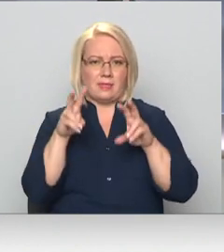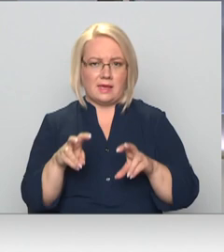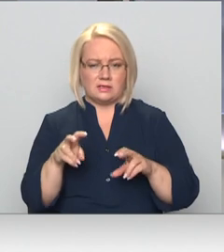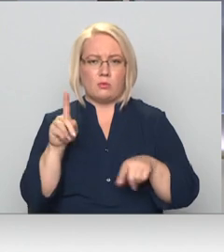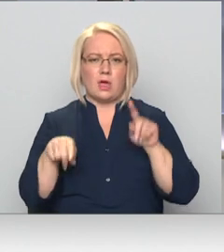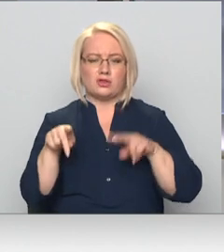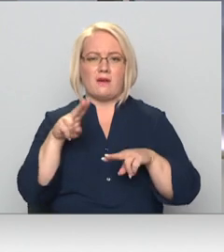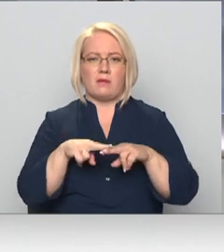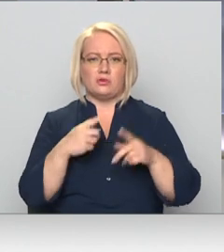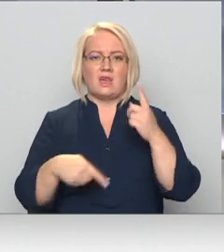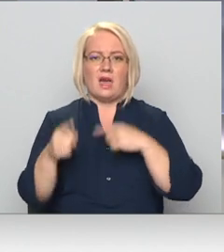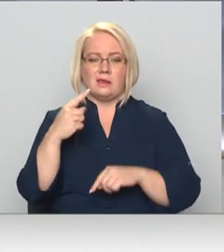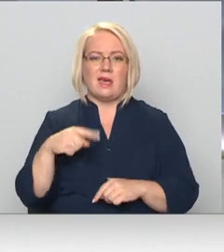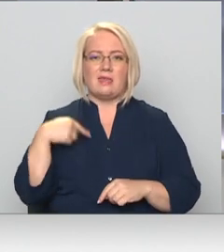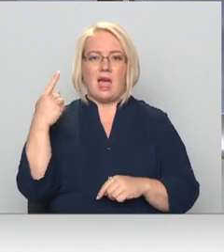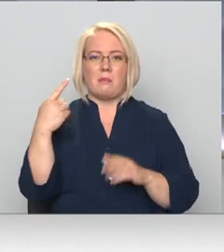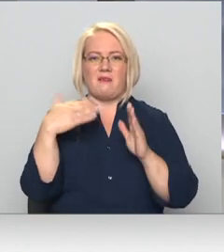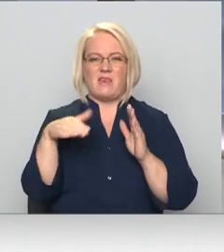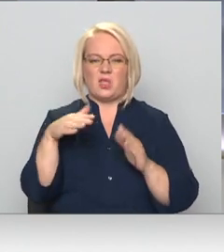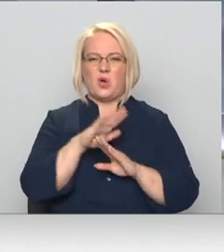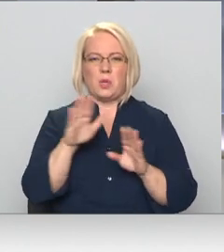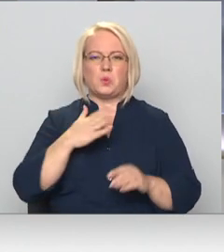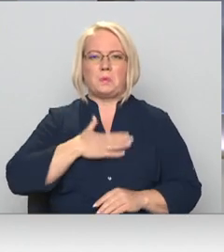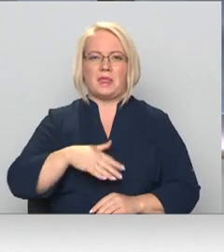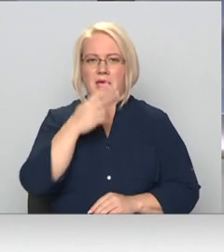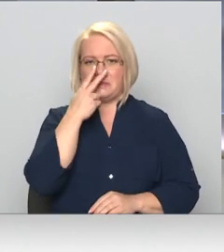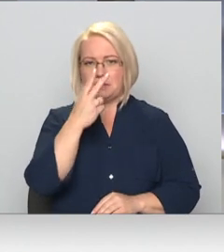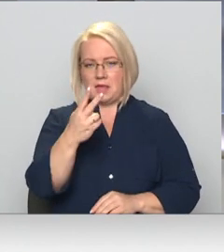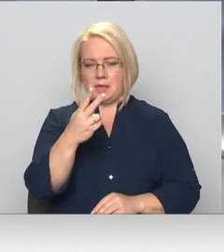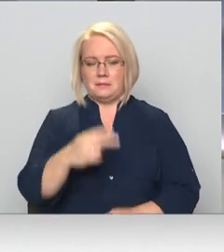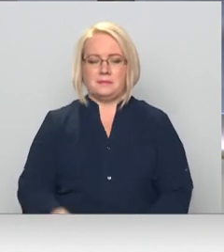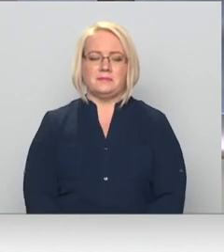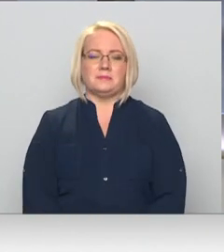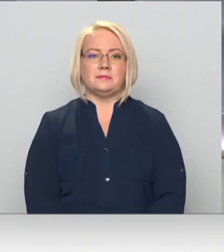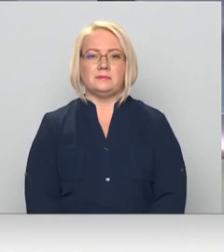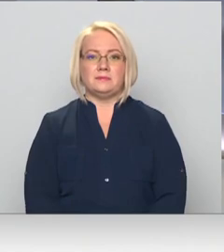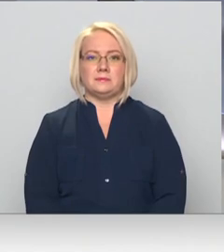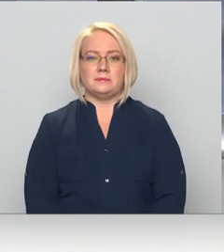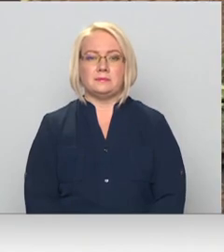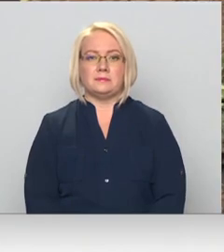jāatgriežas. Brīdinu, ka nākamajā sižetā var būt nepatīkama kadri, bet turpina Ieva Benefelde.